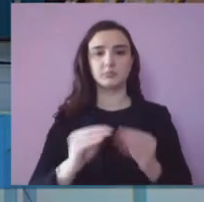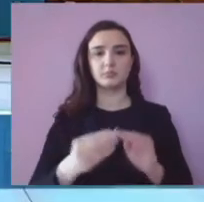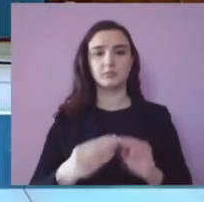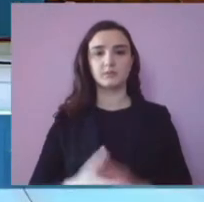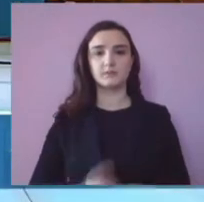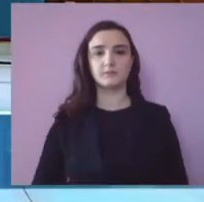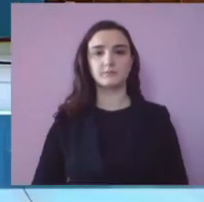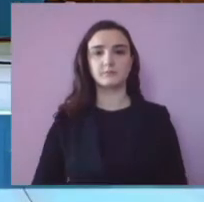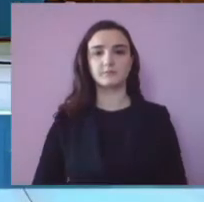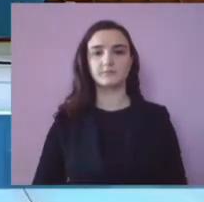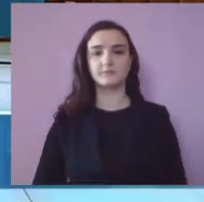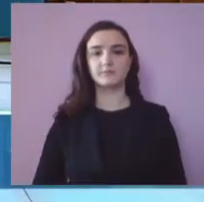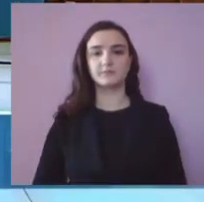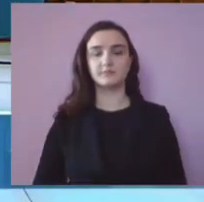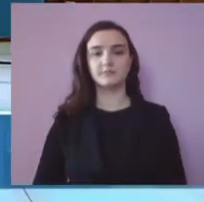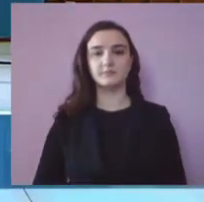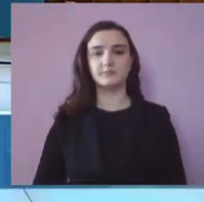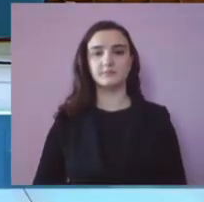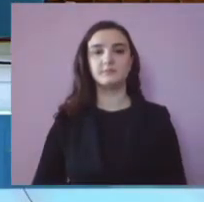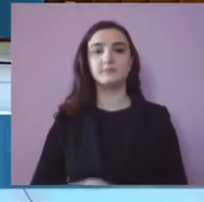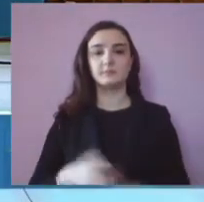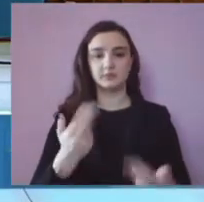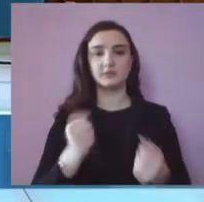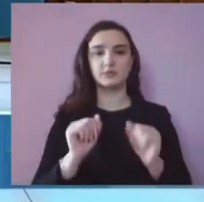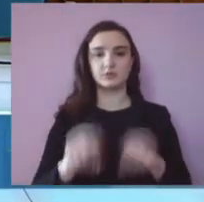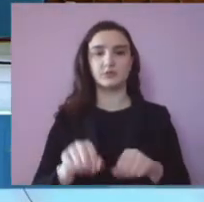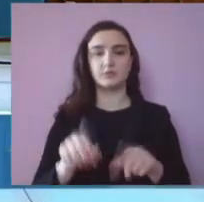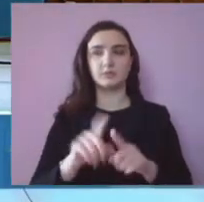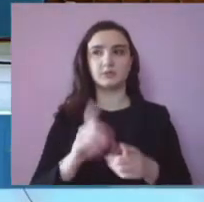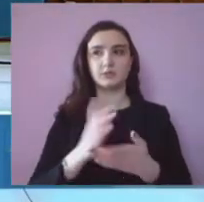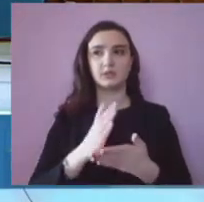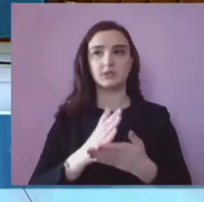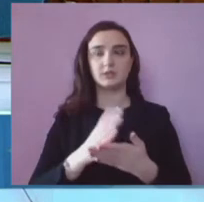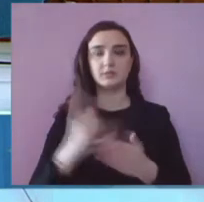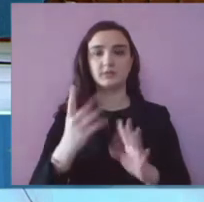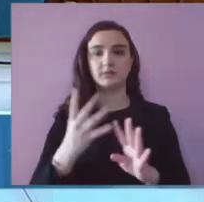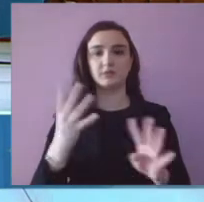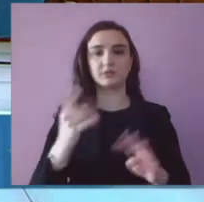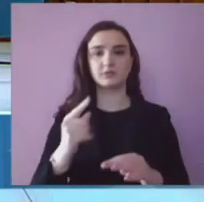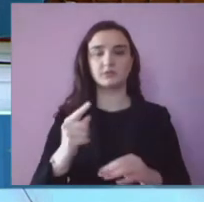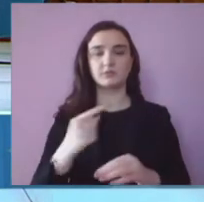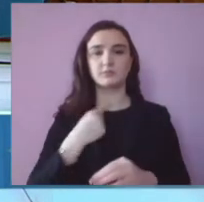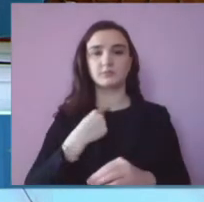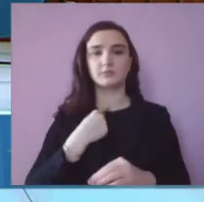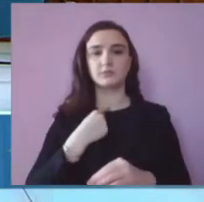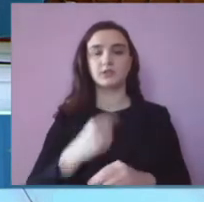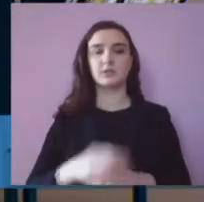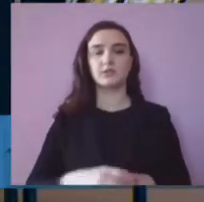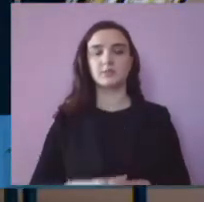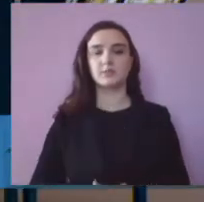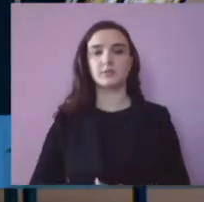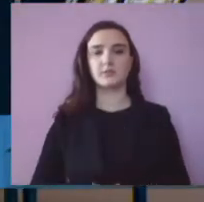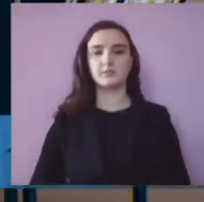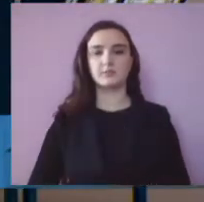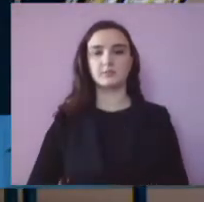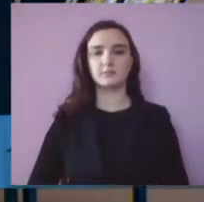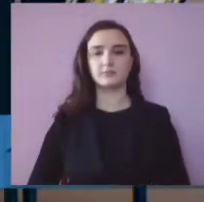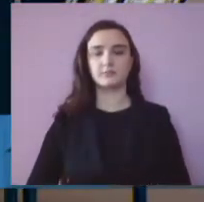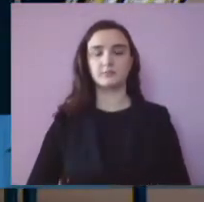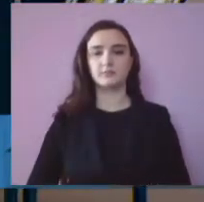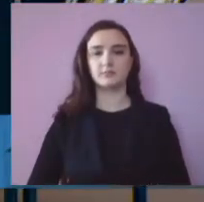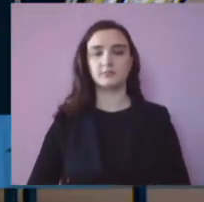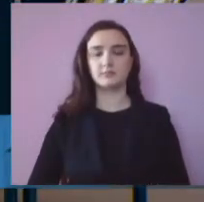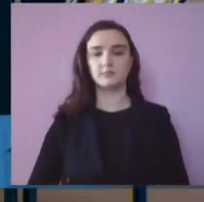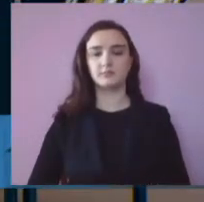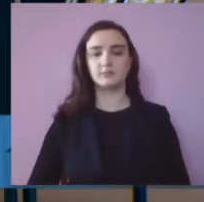მოგაცრუოთ. დიახ, შეიძლება. ასეთი არის უპირველეს ყოვლისა ფარისებრი ჯირკვლის ვირუსული ანთება. შემთხვევითი არ აღმოჩნდა